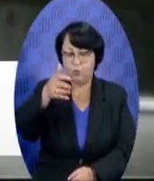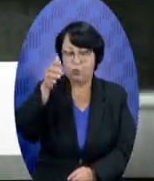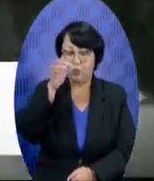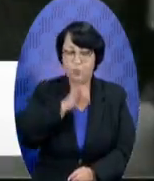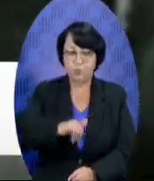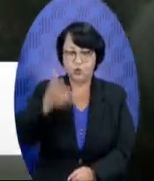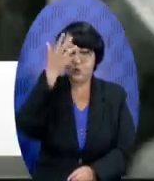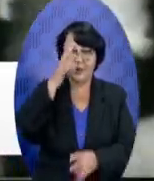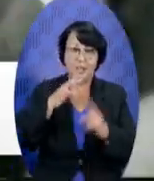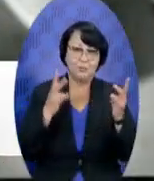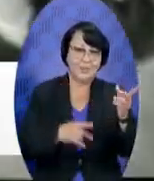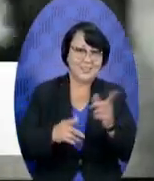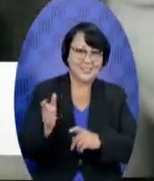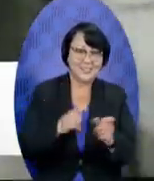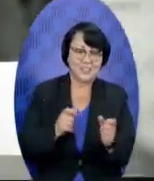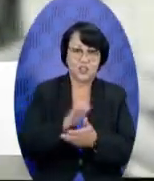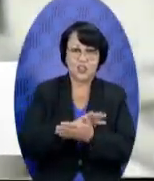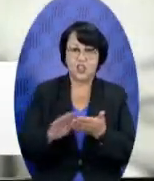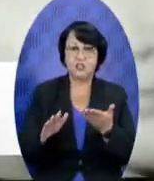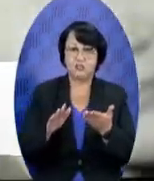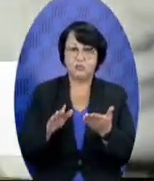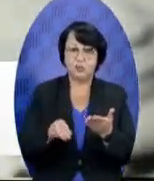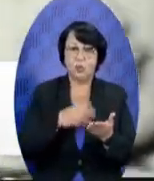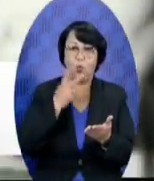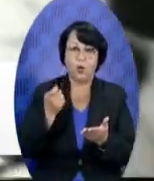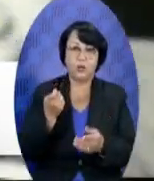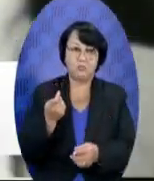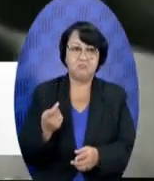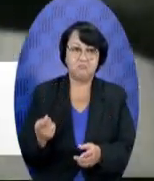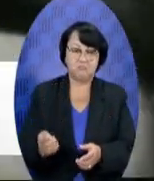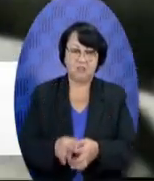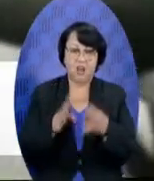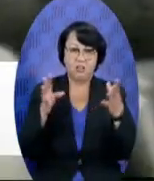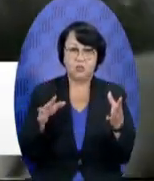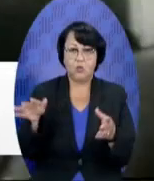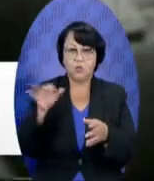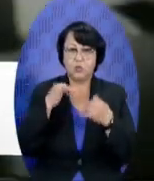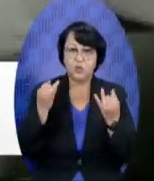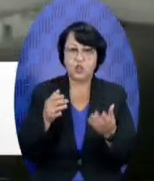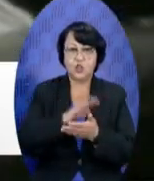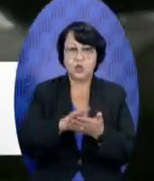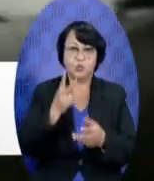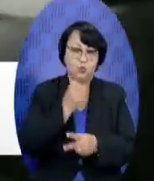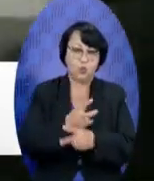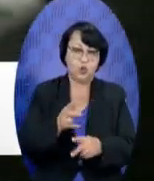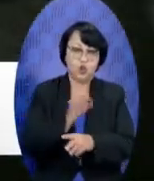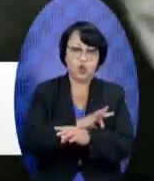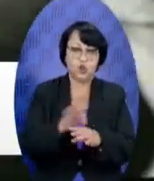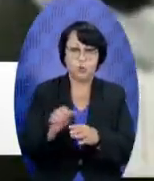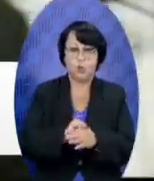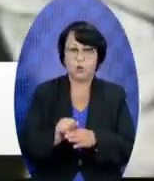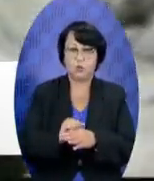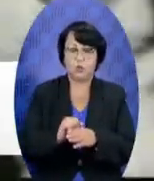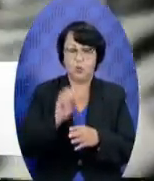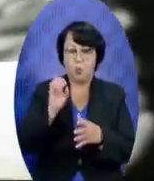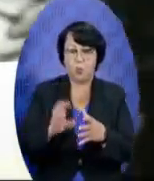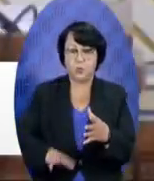харилцаанд шин хуудас нээсэн гэж үздэг. Учир нь Монгол улсын одоо мөрдөгдөж байгаа шин үндсэн хуулийн төслийг боловсруулж баталсан